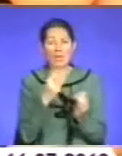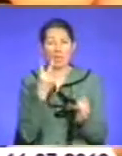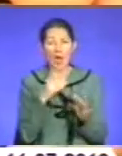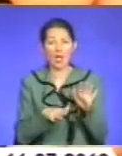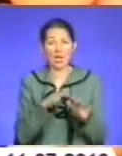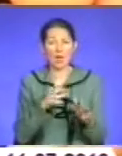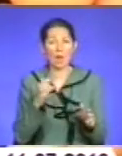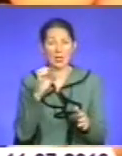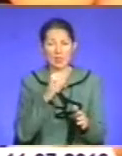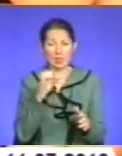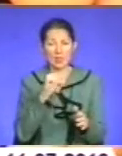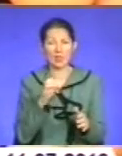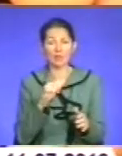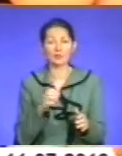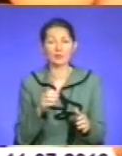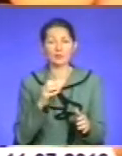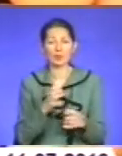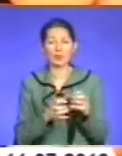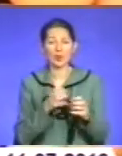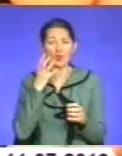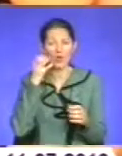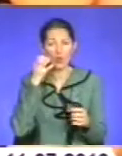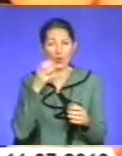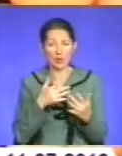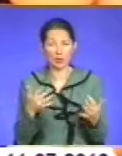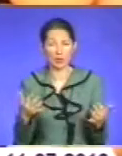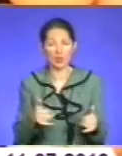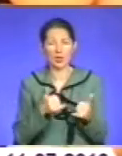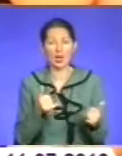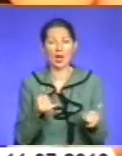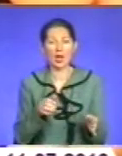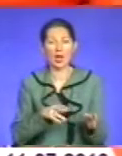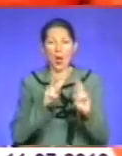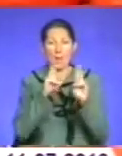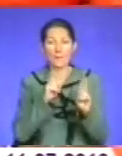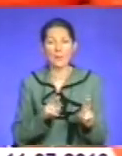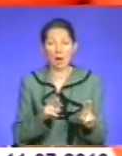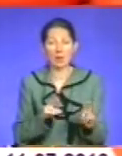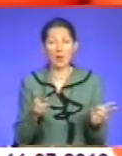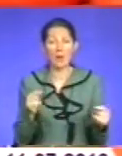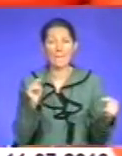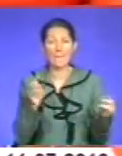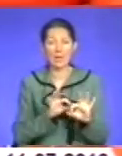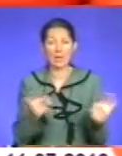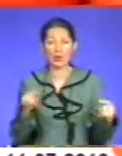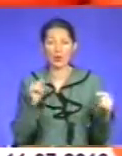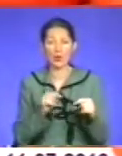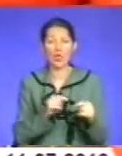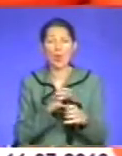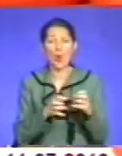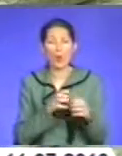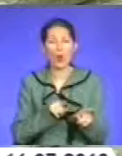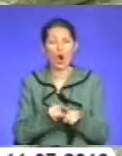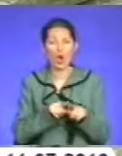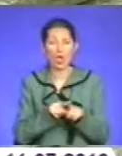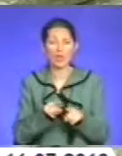і оброблених овочів і фруктів. Для дотримання правил фруктово-овочевої дієти прекрасно підходять помідори і огірки,